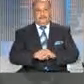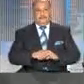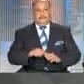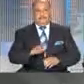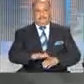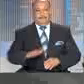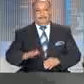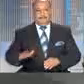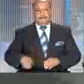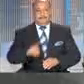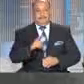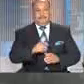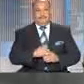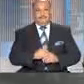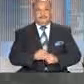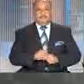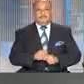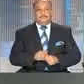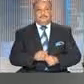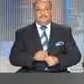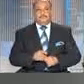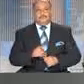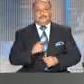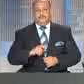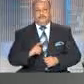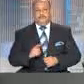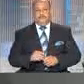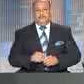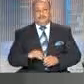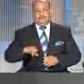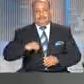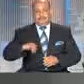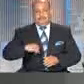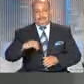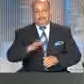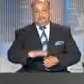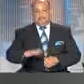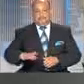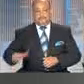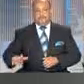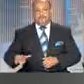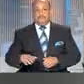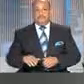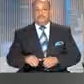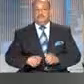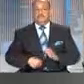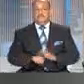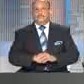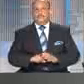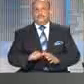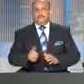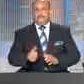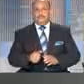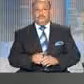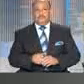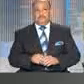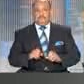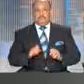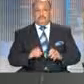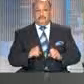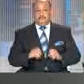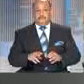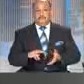المدارس للمستقبل الرياضي بنفزة من التألق وطنيا ودوليا، حيث سيشارك في الدورة الدولية الودية كريستو